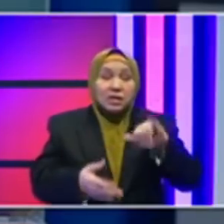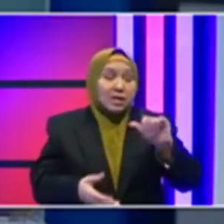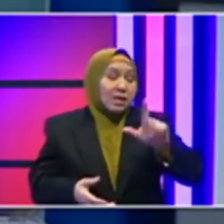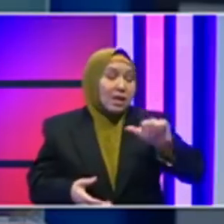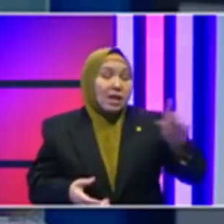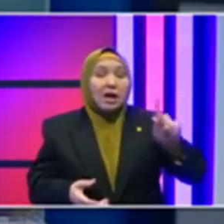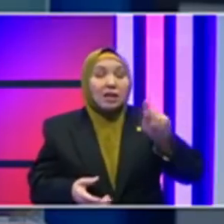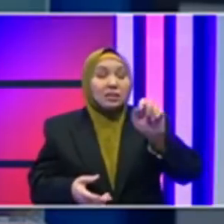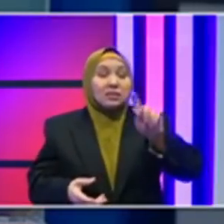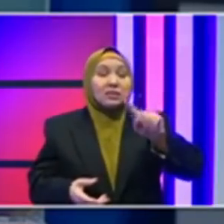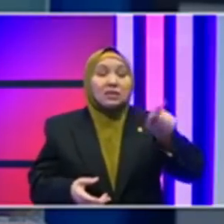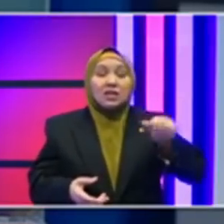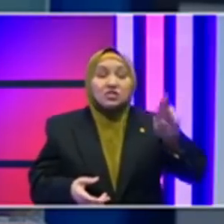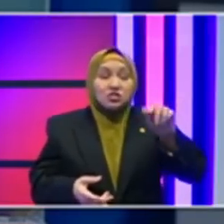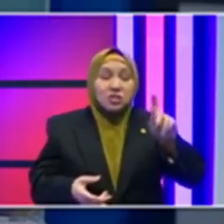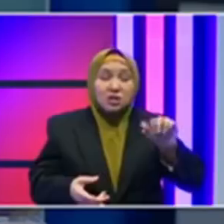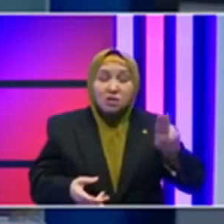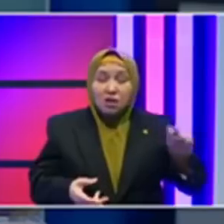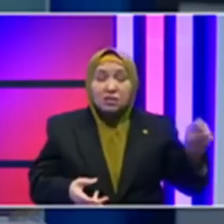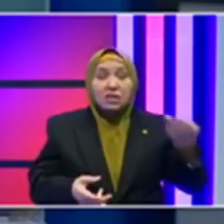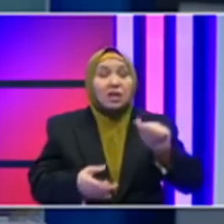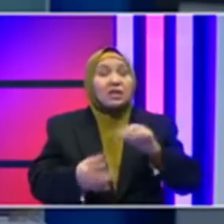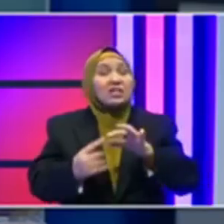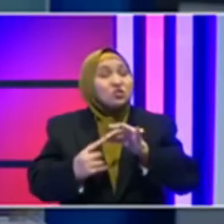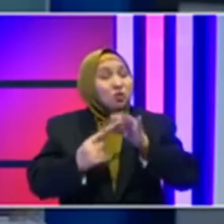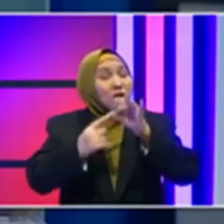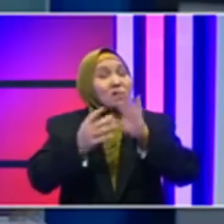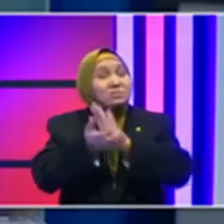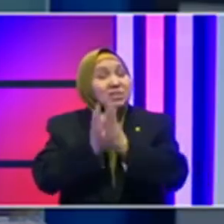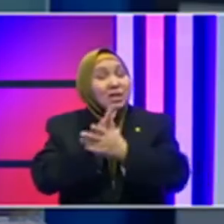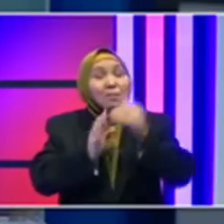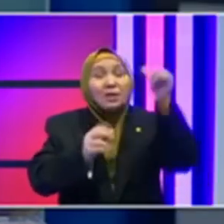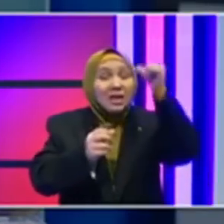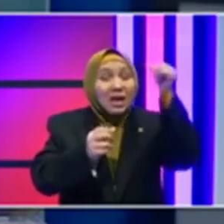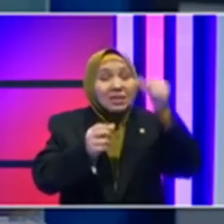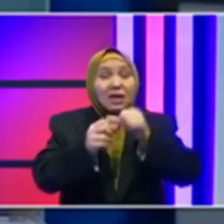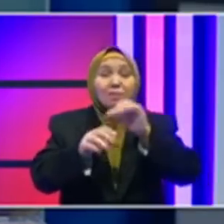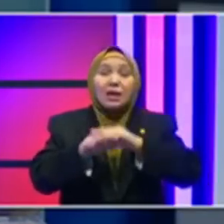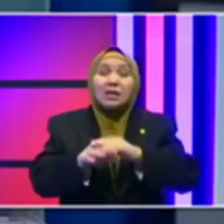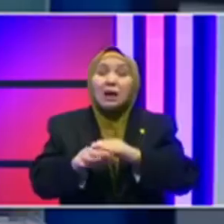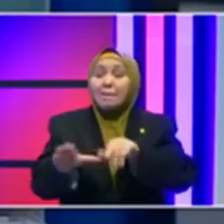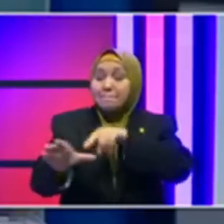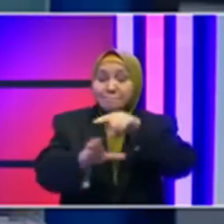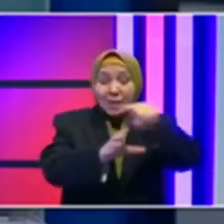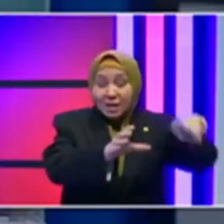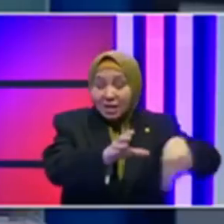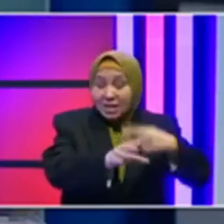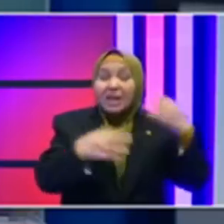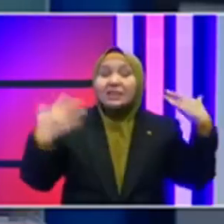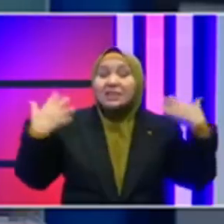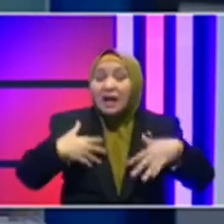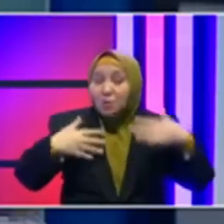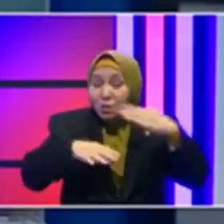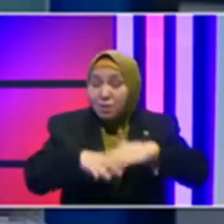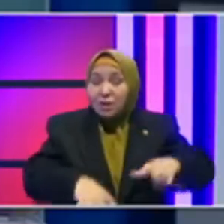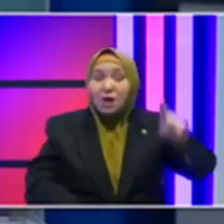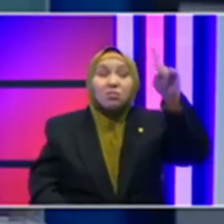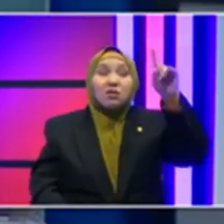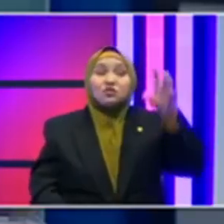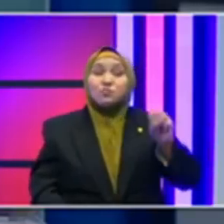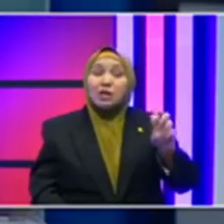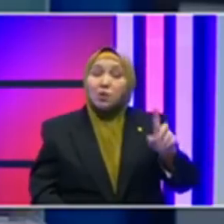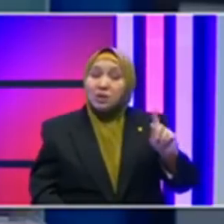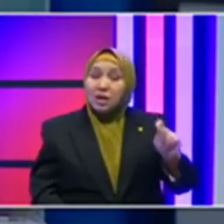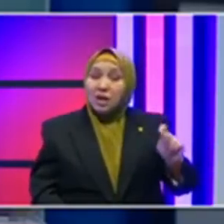tazkira kecuali sebagai kepada mereka yang takut kepada Allah Subhanahu Wa Ta'ala